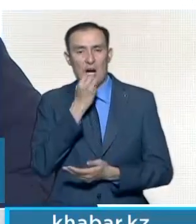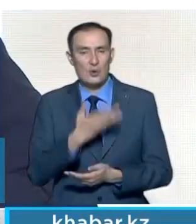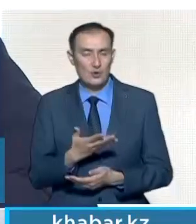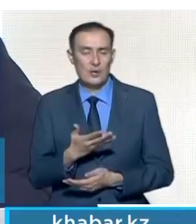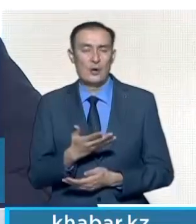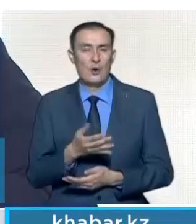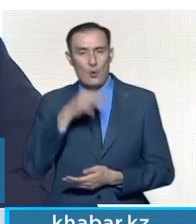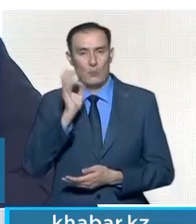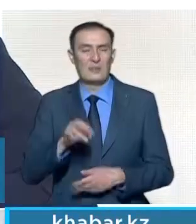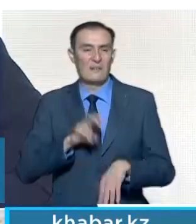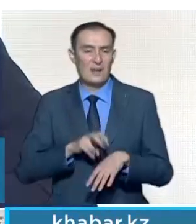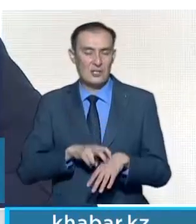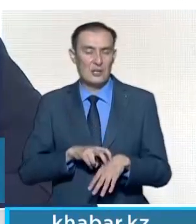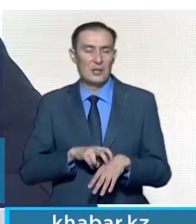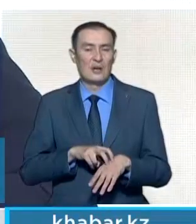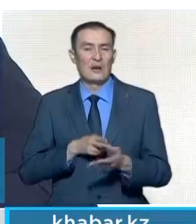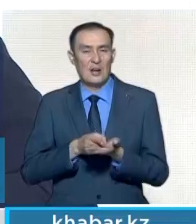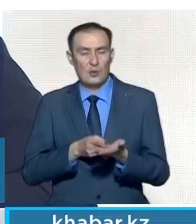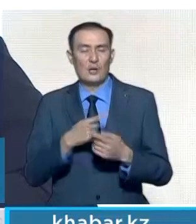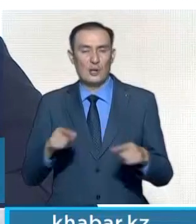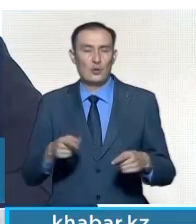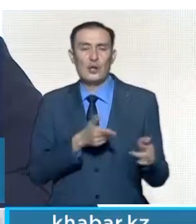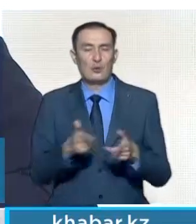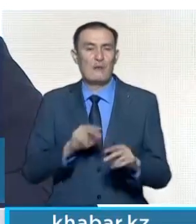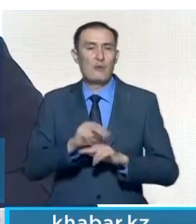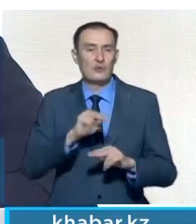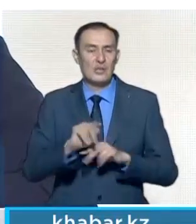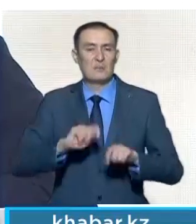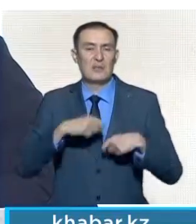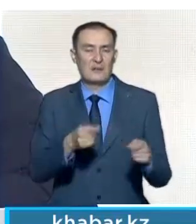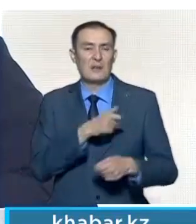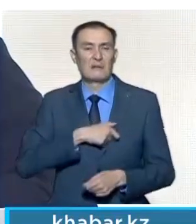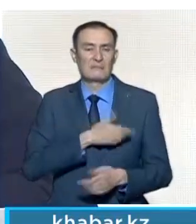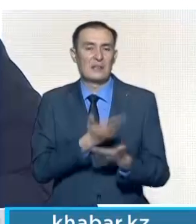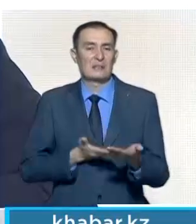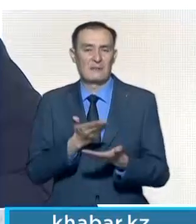врачи, терапевты, хирурги, которые готовы обучать и быть наставниками.